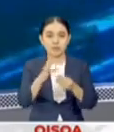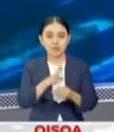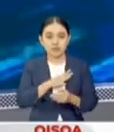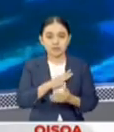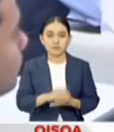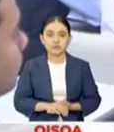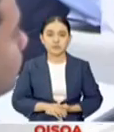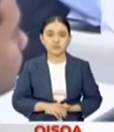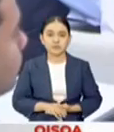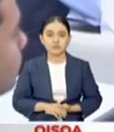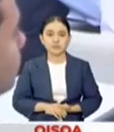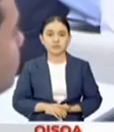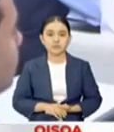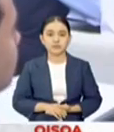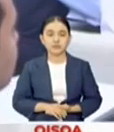berildi.